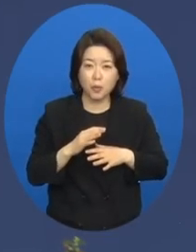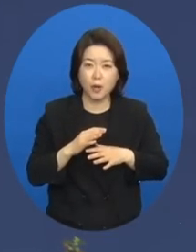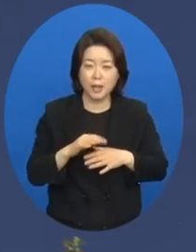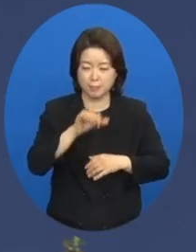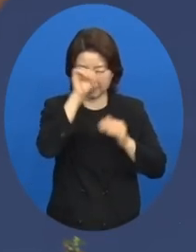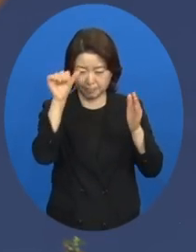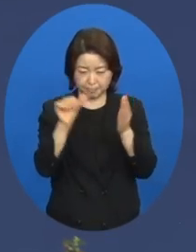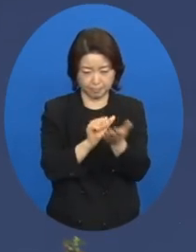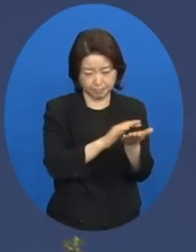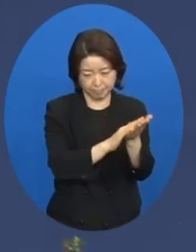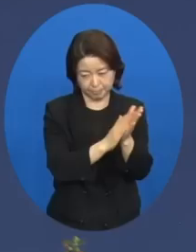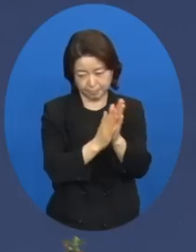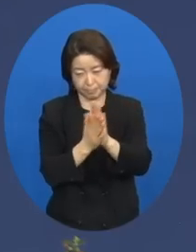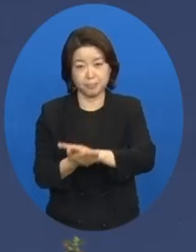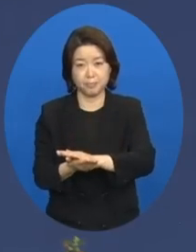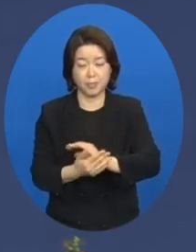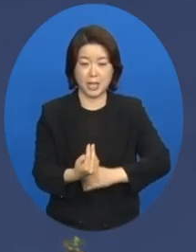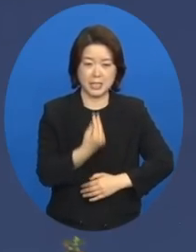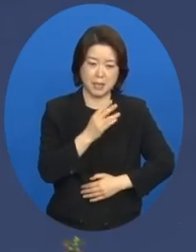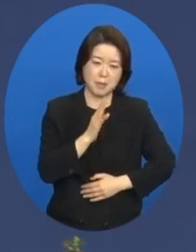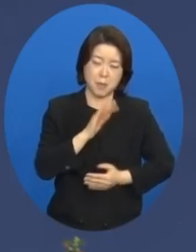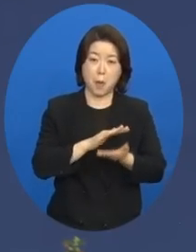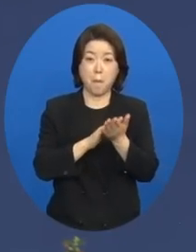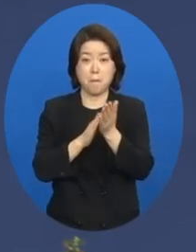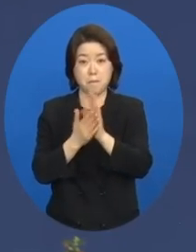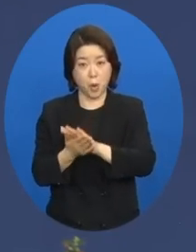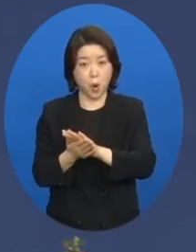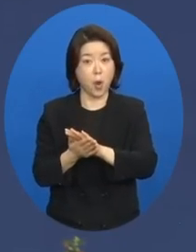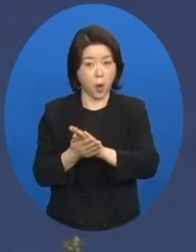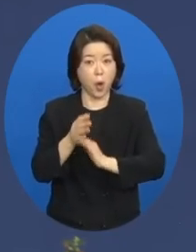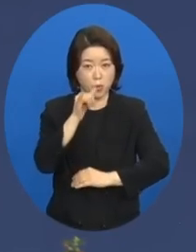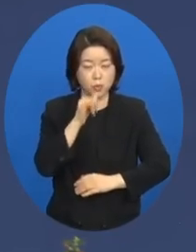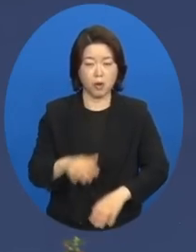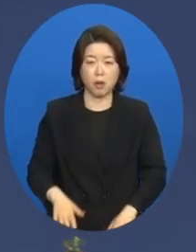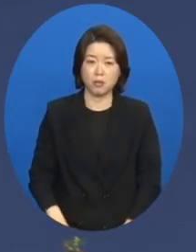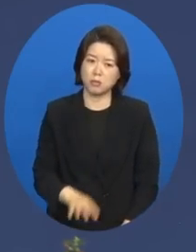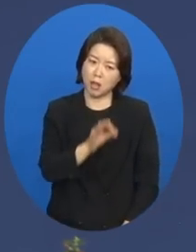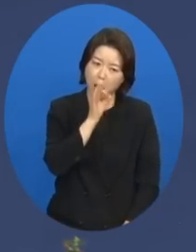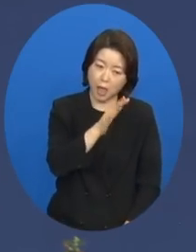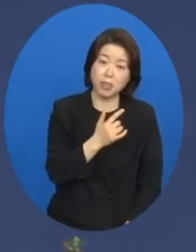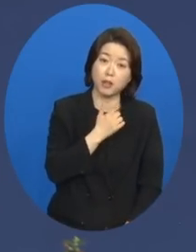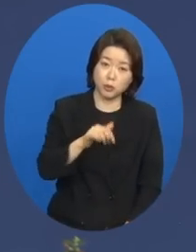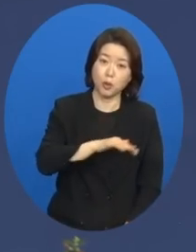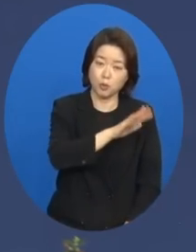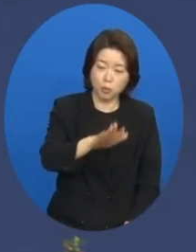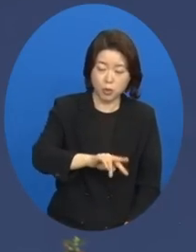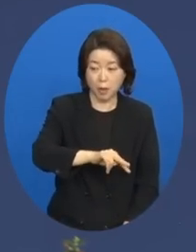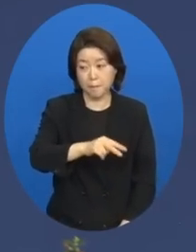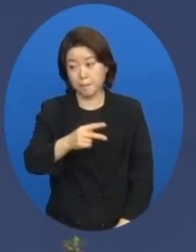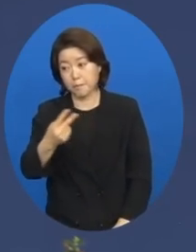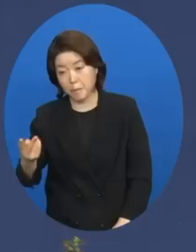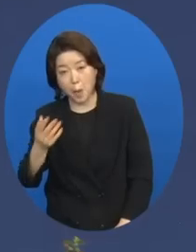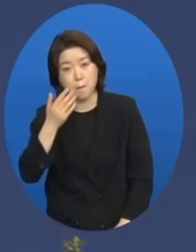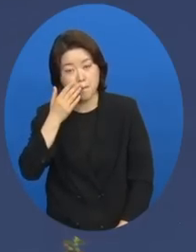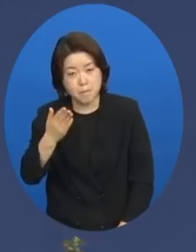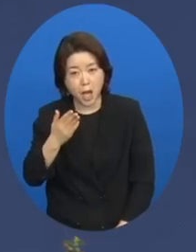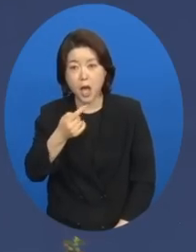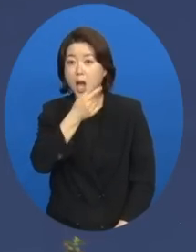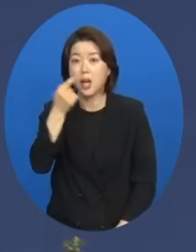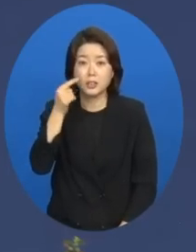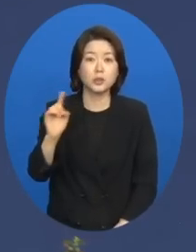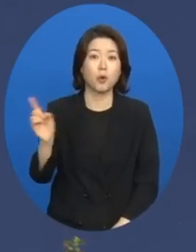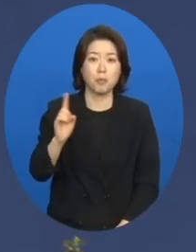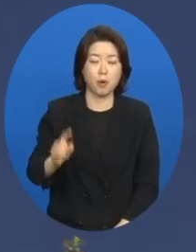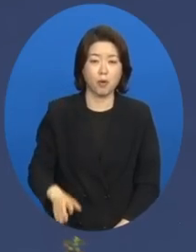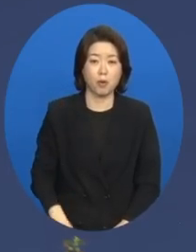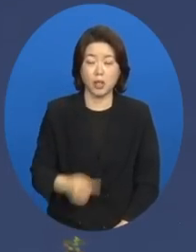생애의 변화, 생명의 참 변화가 일어나서 이 불가능했던 우리가 이렇게 되어질 수 있는 근거는 근거